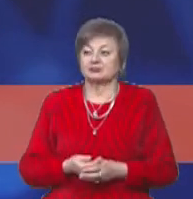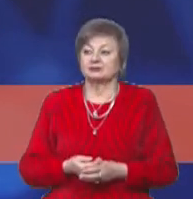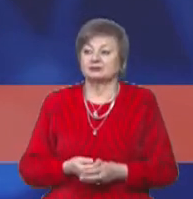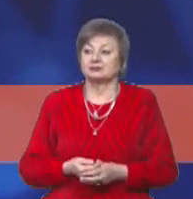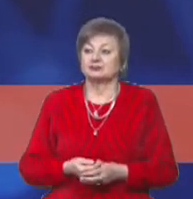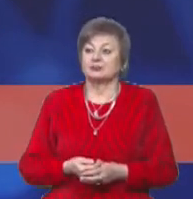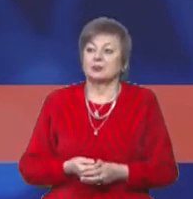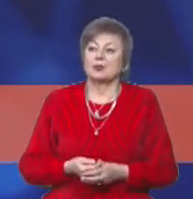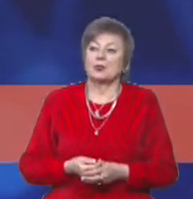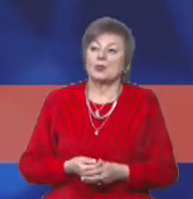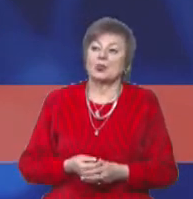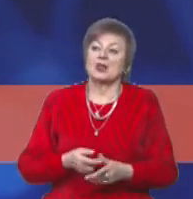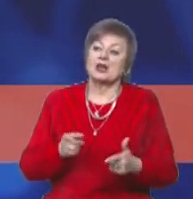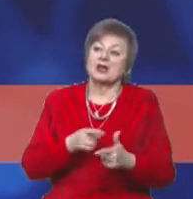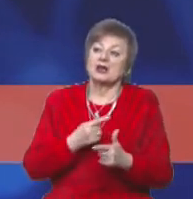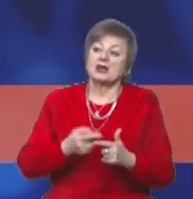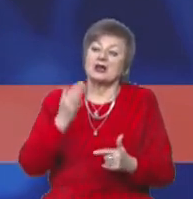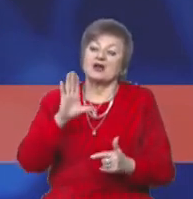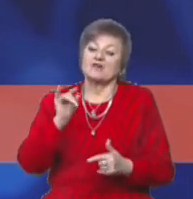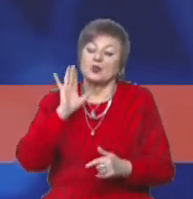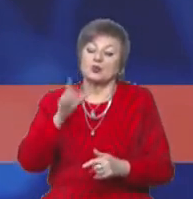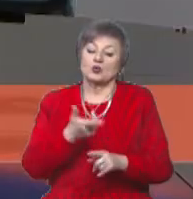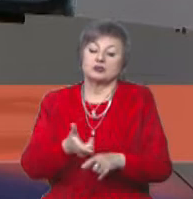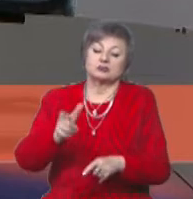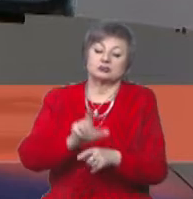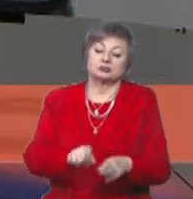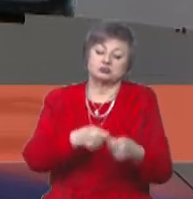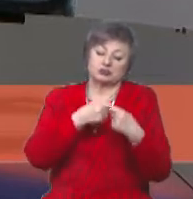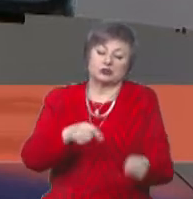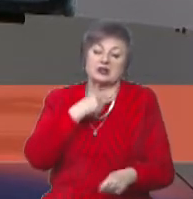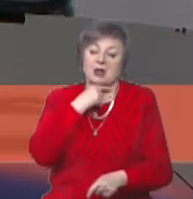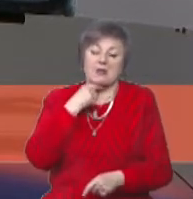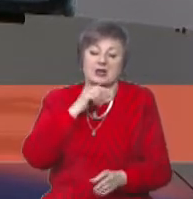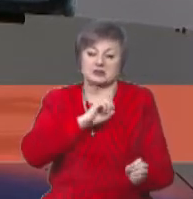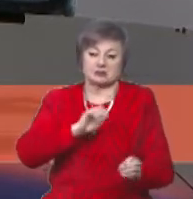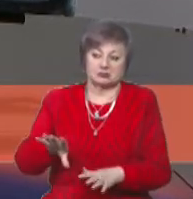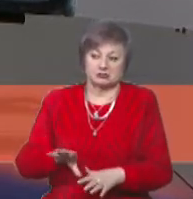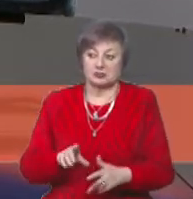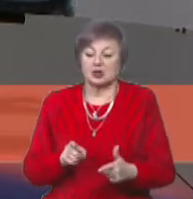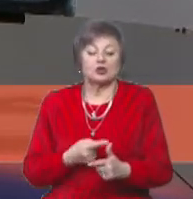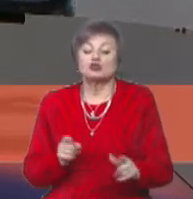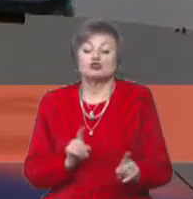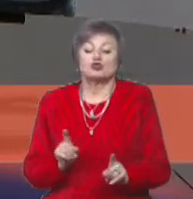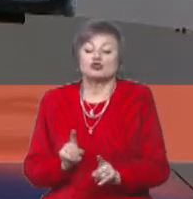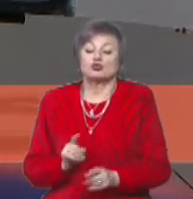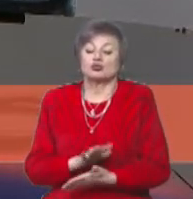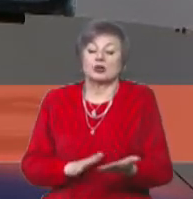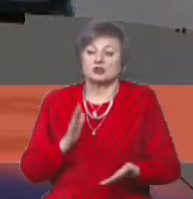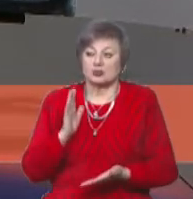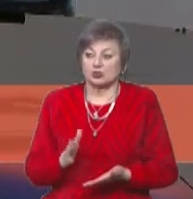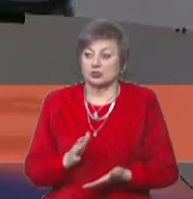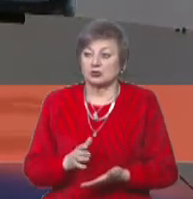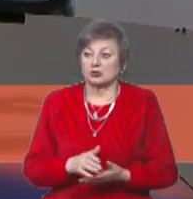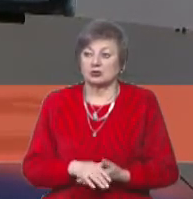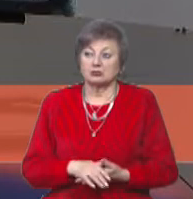были предположения. Либо вы начнете их продавать по цене мясной. Либо что? Что дальше будет? Меня, по